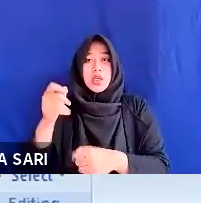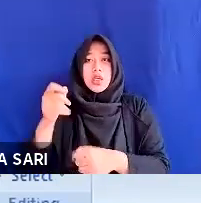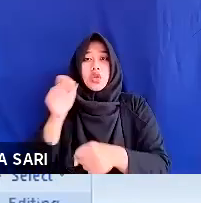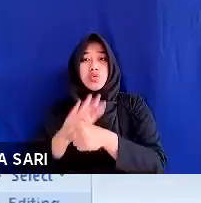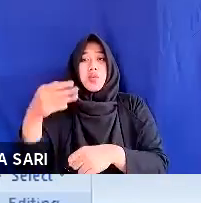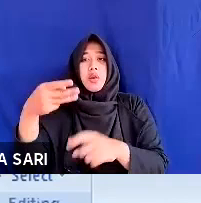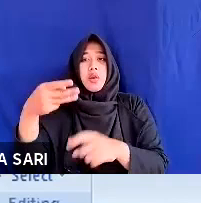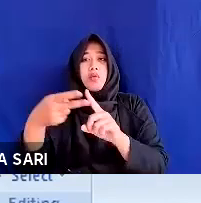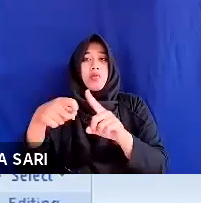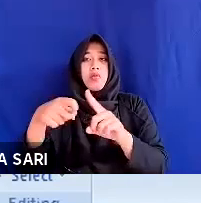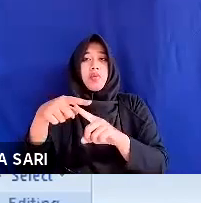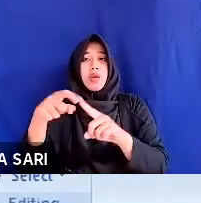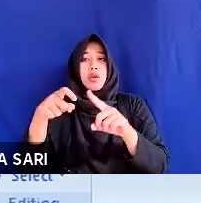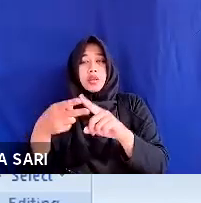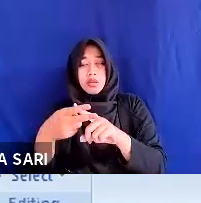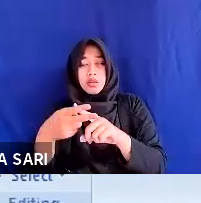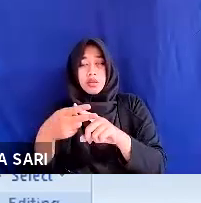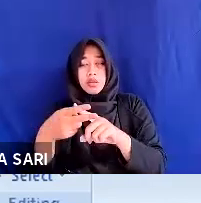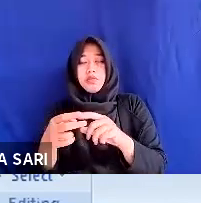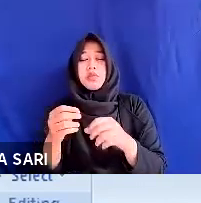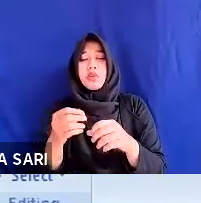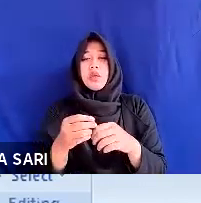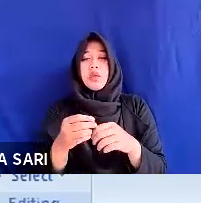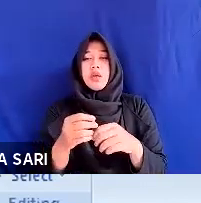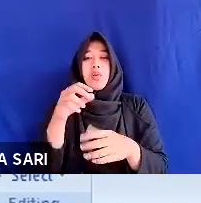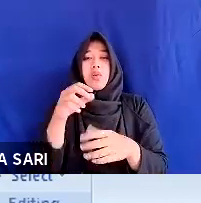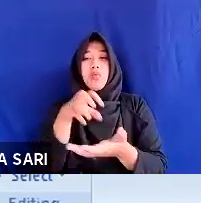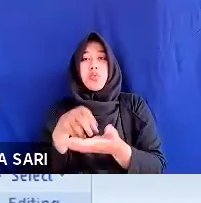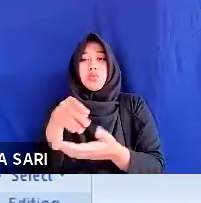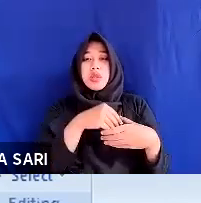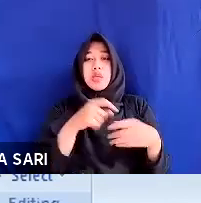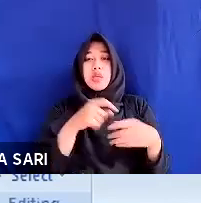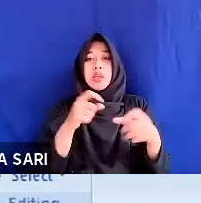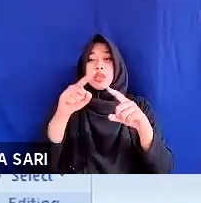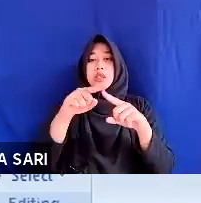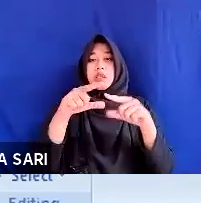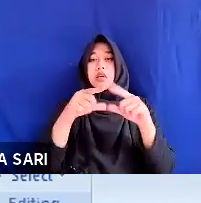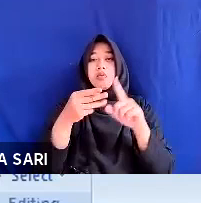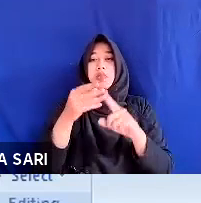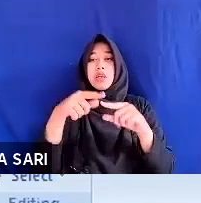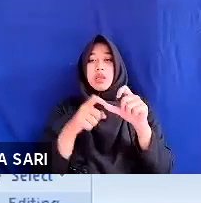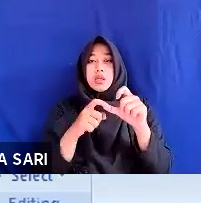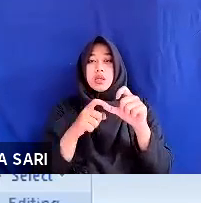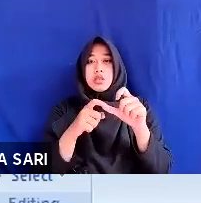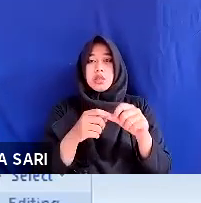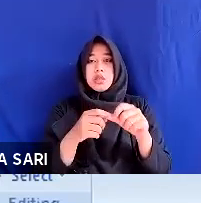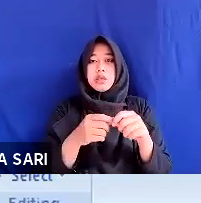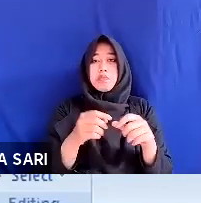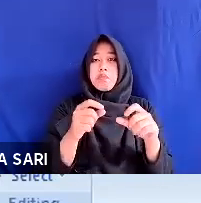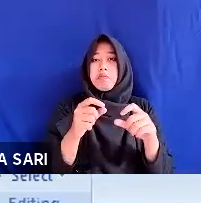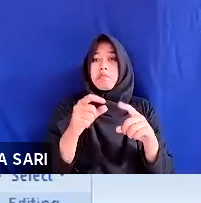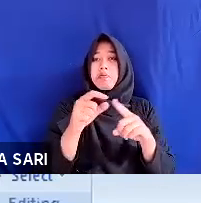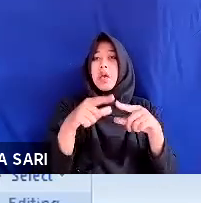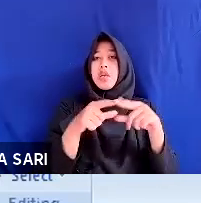itu kemudian fungsinya ke stabilitas pasokan. Di mana pasokan yang berlebih dapat menurunkan